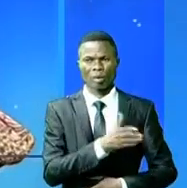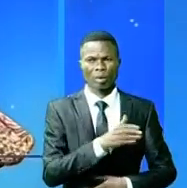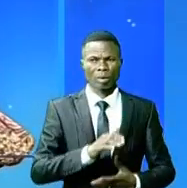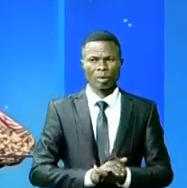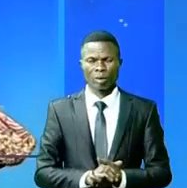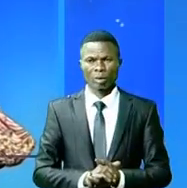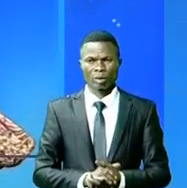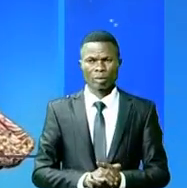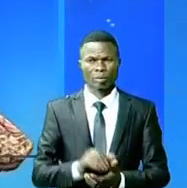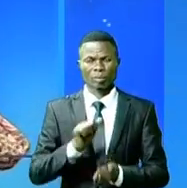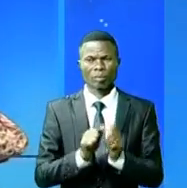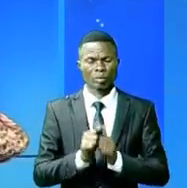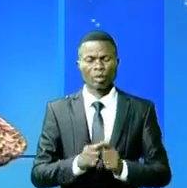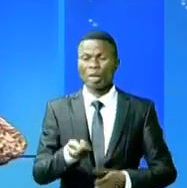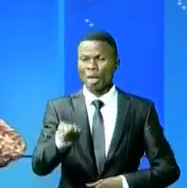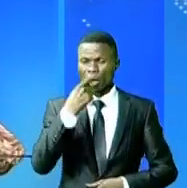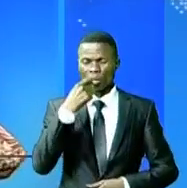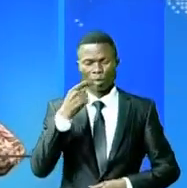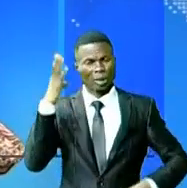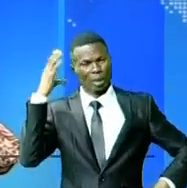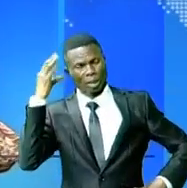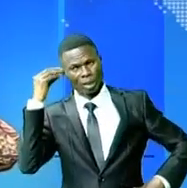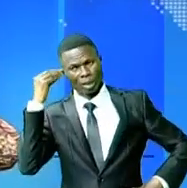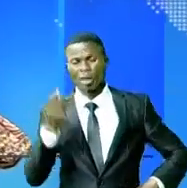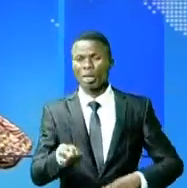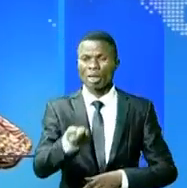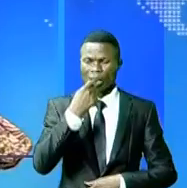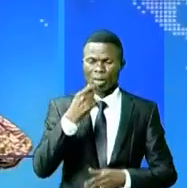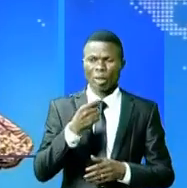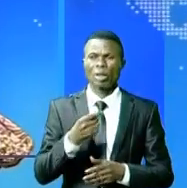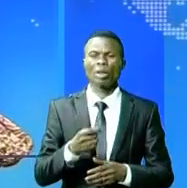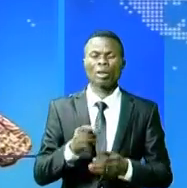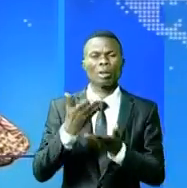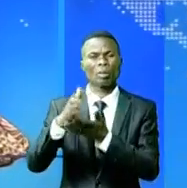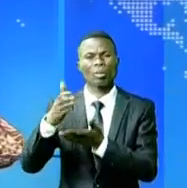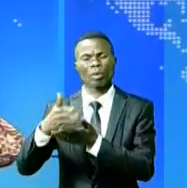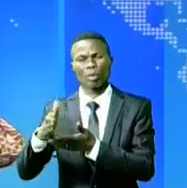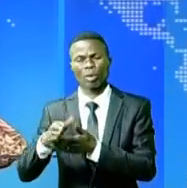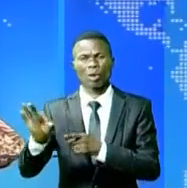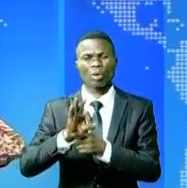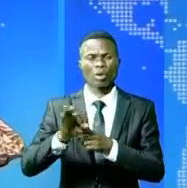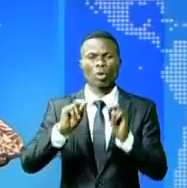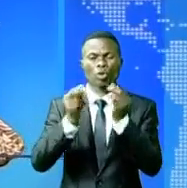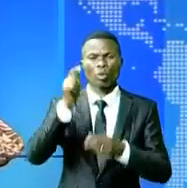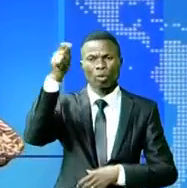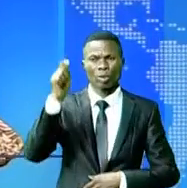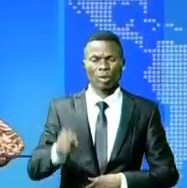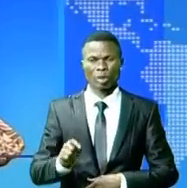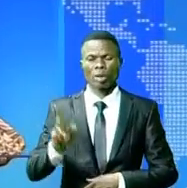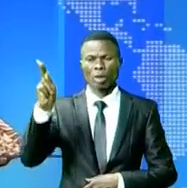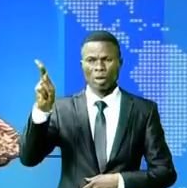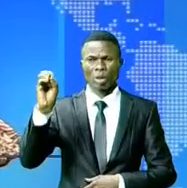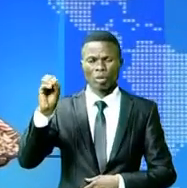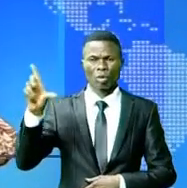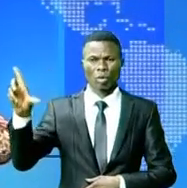Deux antipaludéens, deux anti-inflammatoires, bref, de médicaments génériques ont été distribués aux formations médicales de Kolwezi dans la